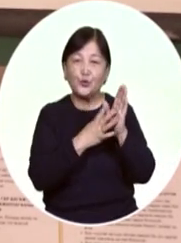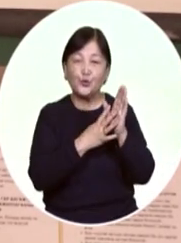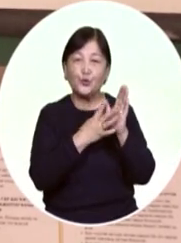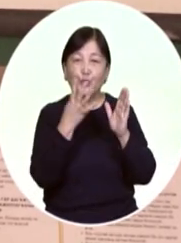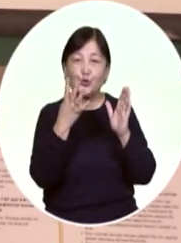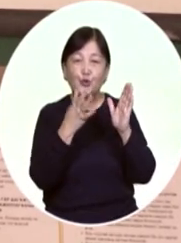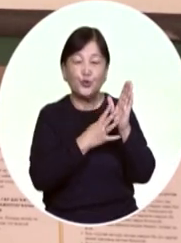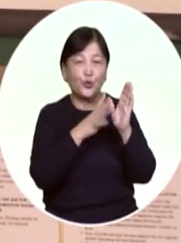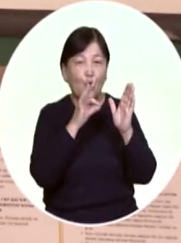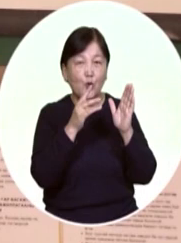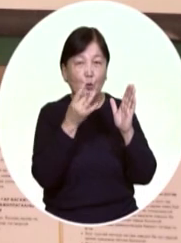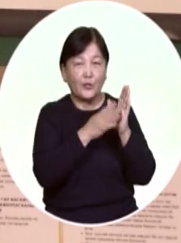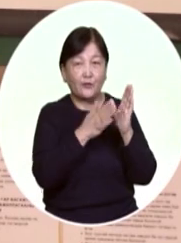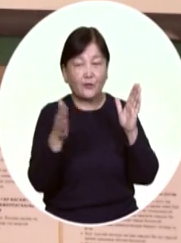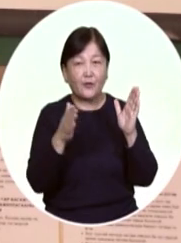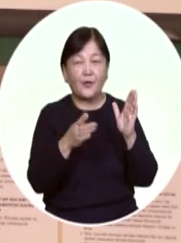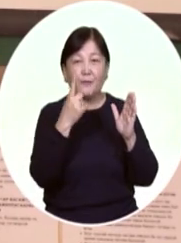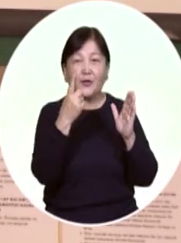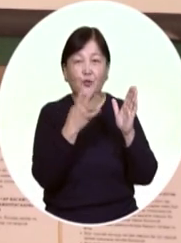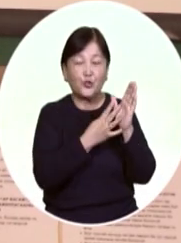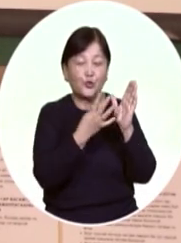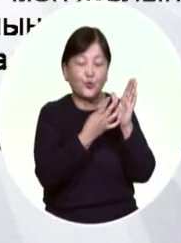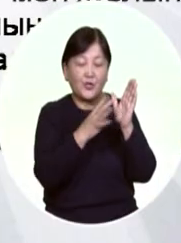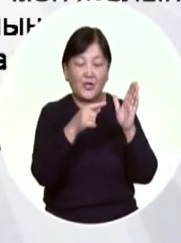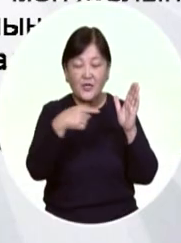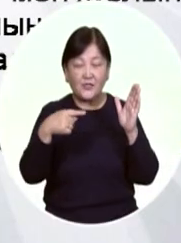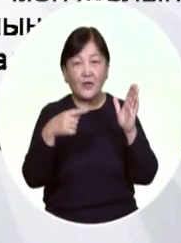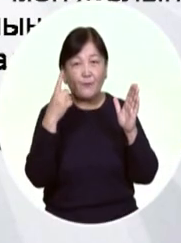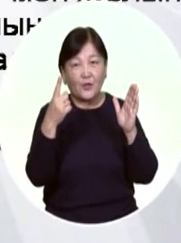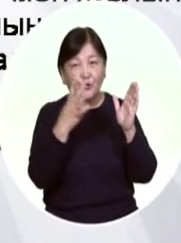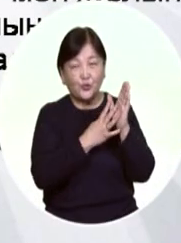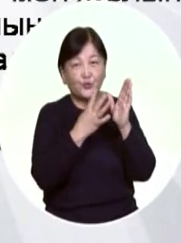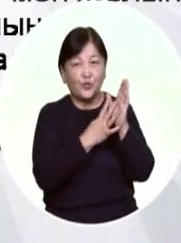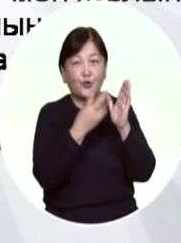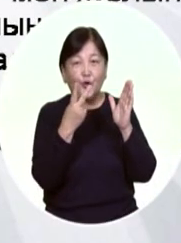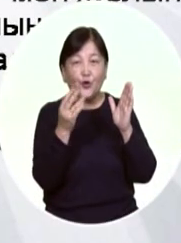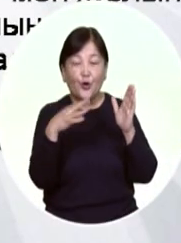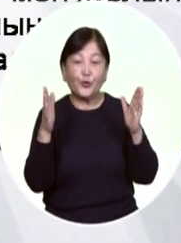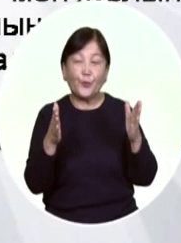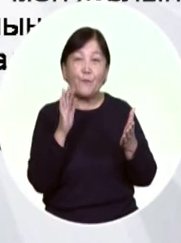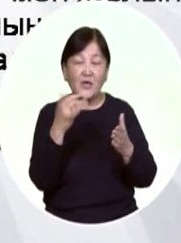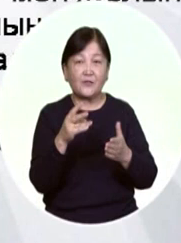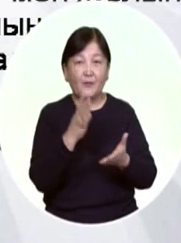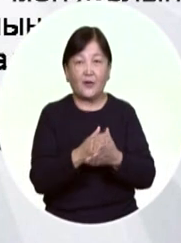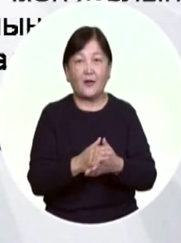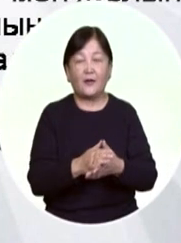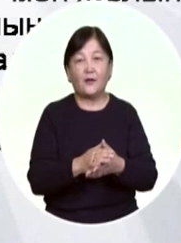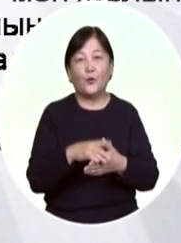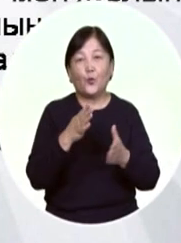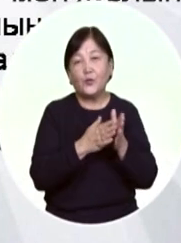эргэж 1990-92 онд бас улсын бага хурл гэдэг зүйлийг авсан байгаа. За түүнээс хойш ер нь